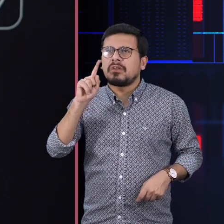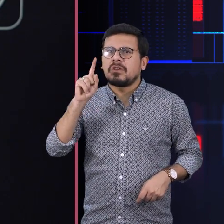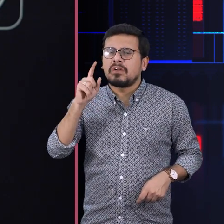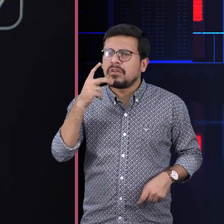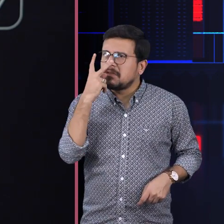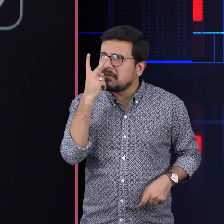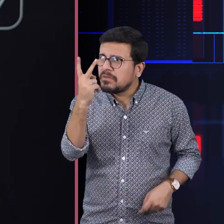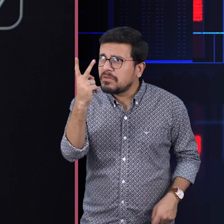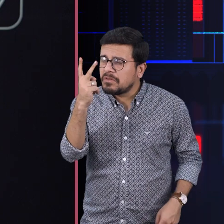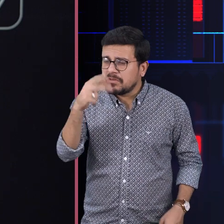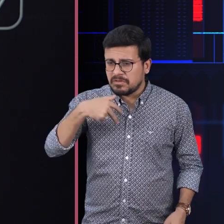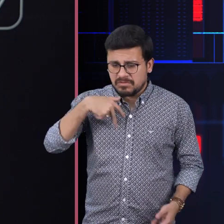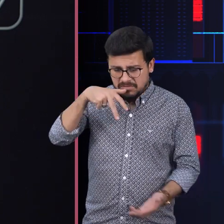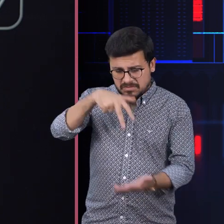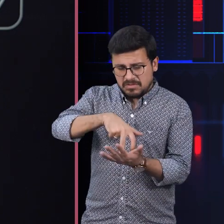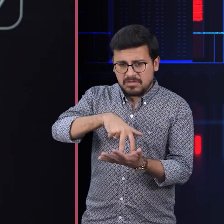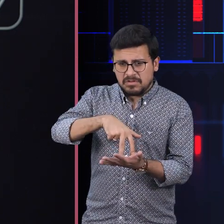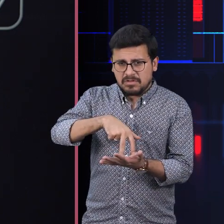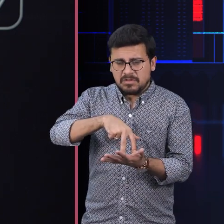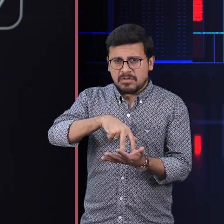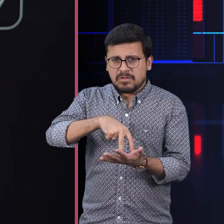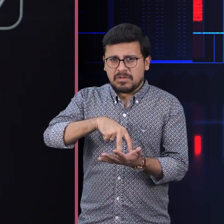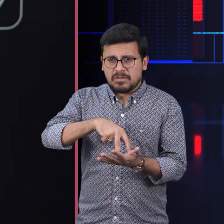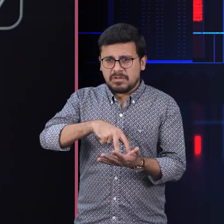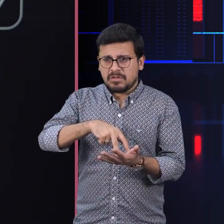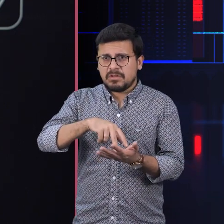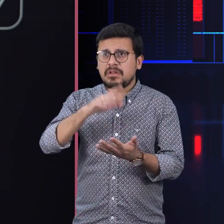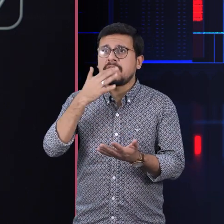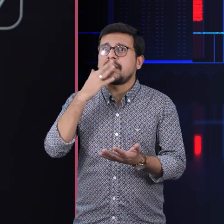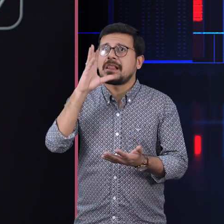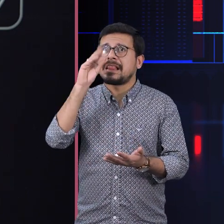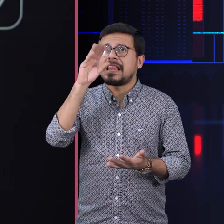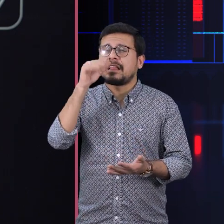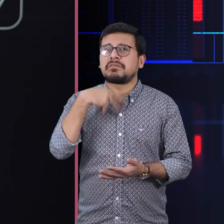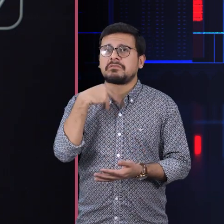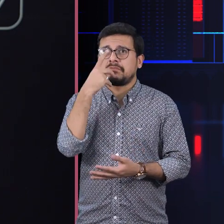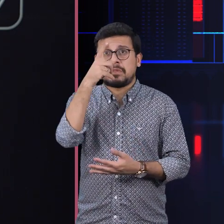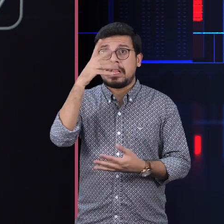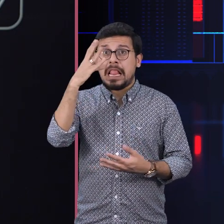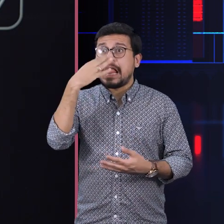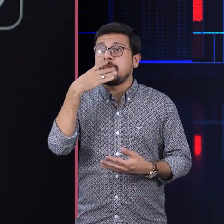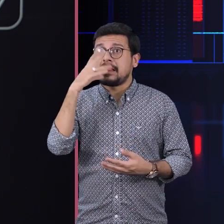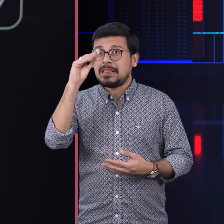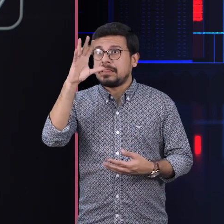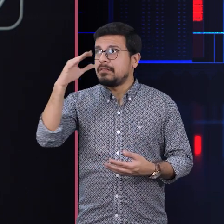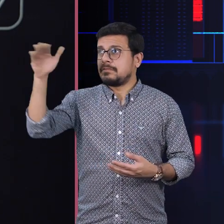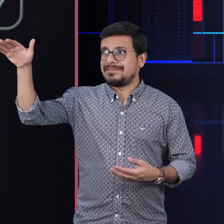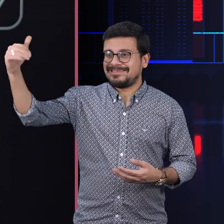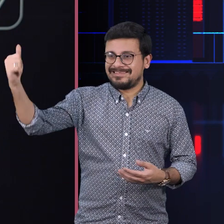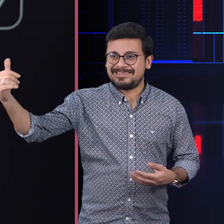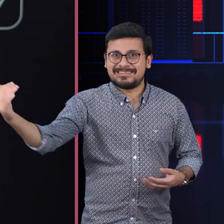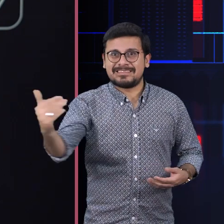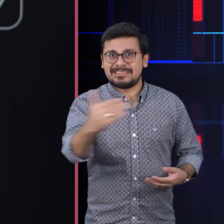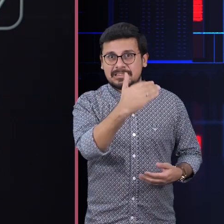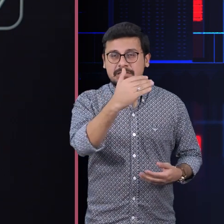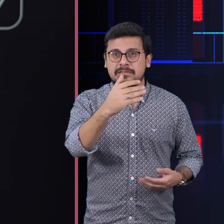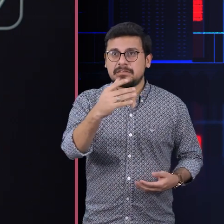کہ probably یہ نہیں, کچھ ان کے لیے ہم کچھ کر نہیں سکیں گے. لیکن شاید وہ ایک